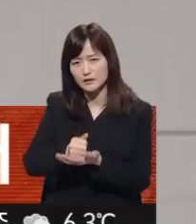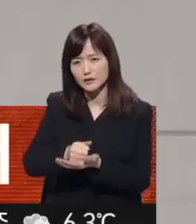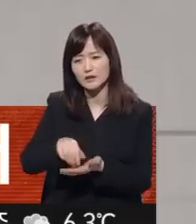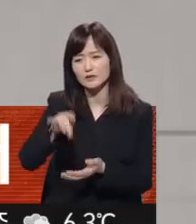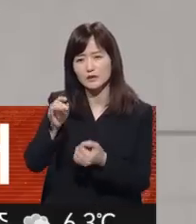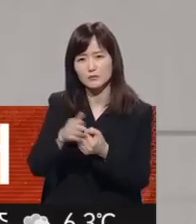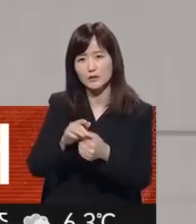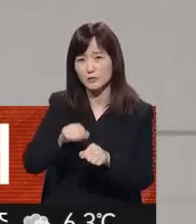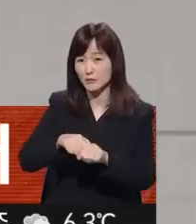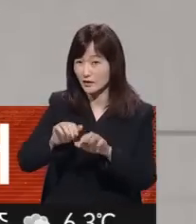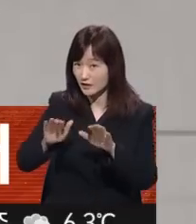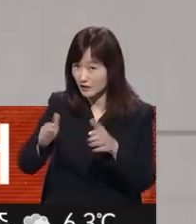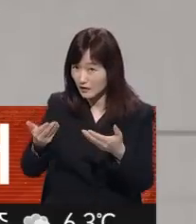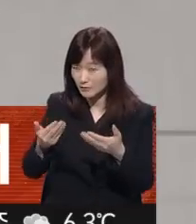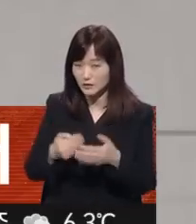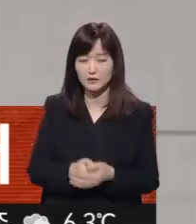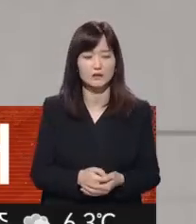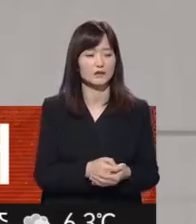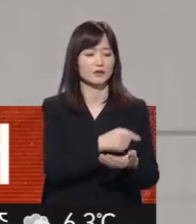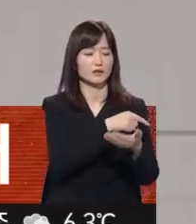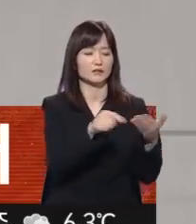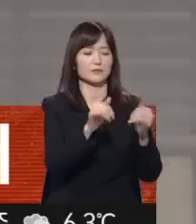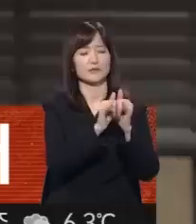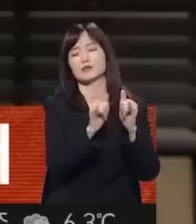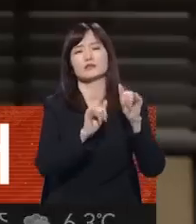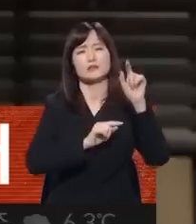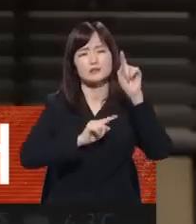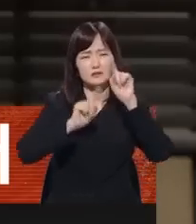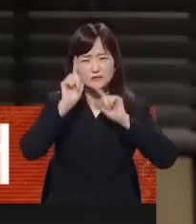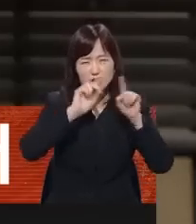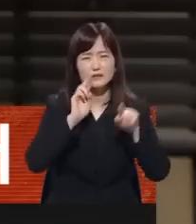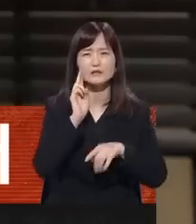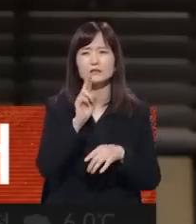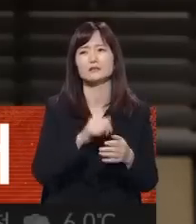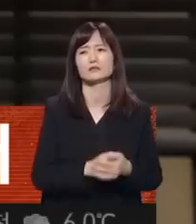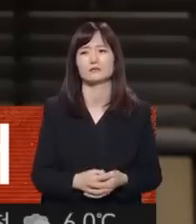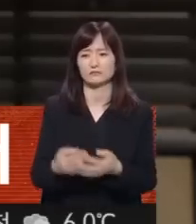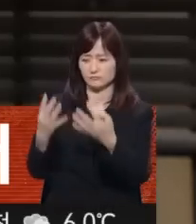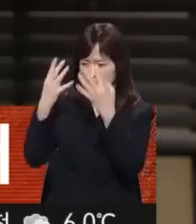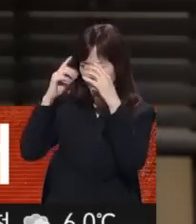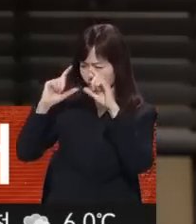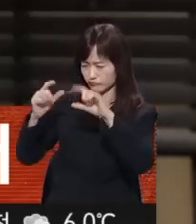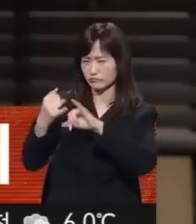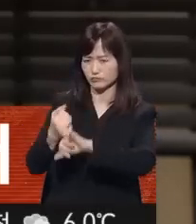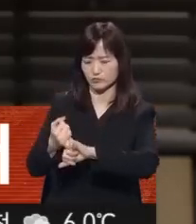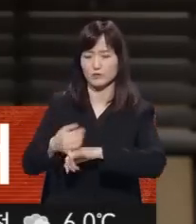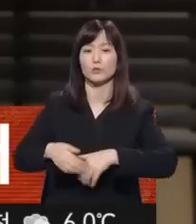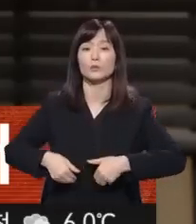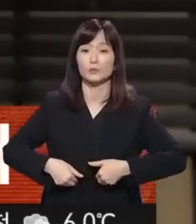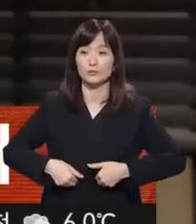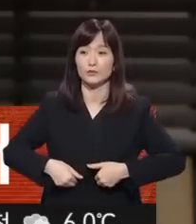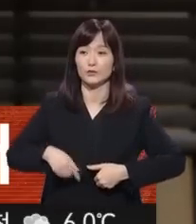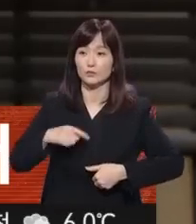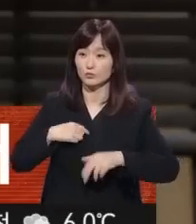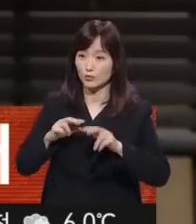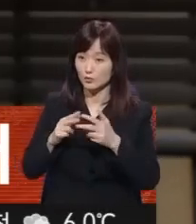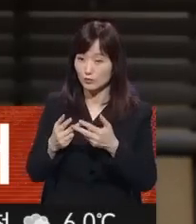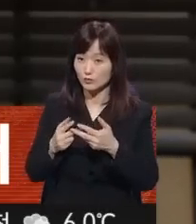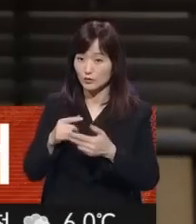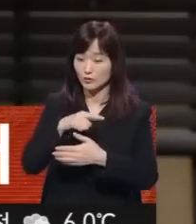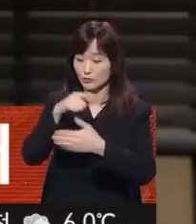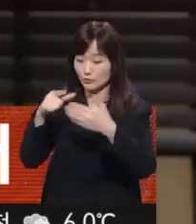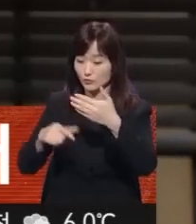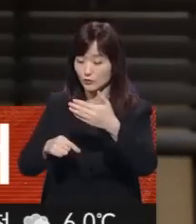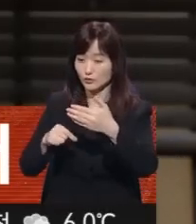지금 피해자분이이 정도 상해를 입은 상황이라면이 실용성고가 불가피한 상황입니다 이거는 본인도 혹시 사건만을 보고